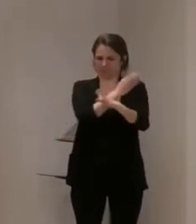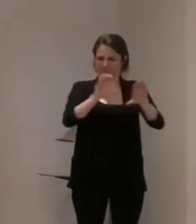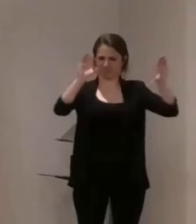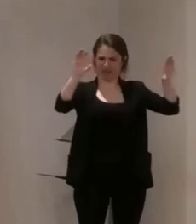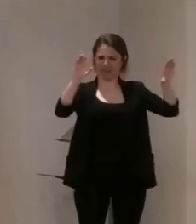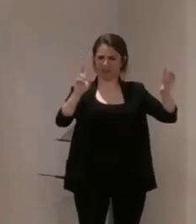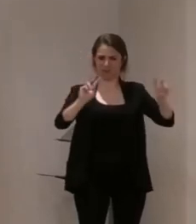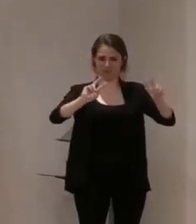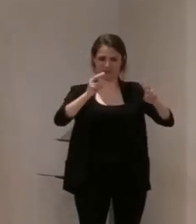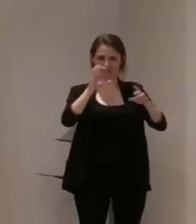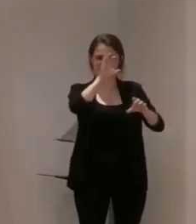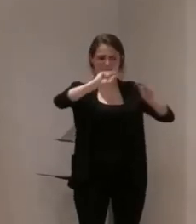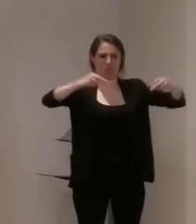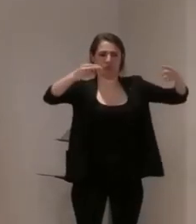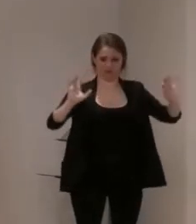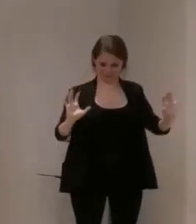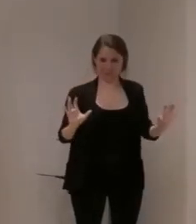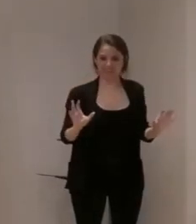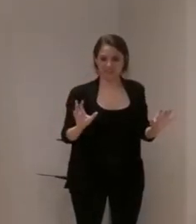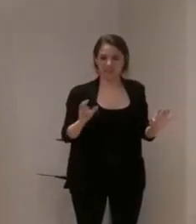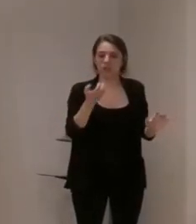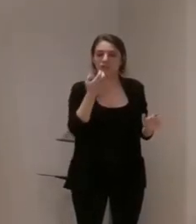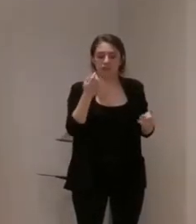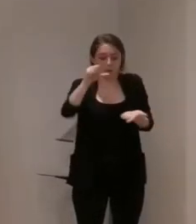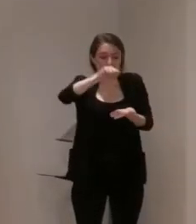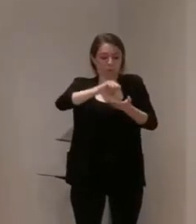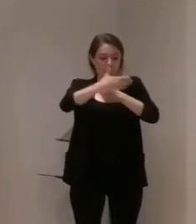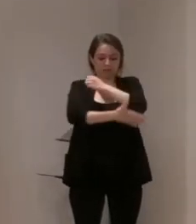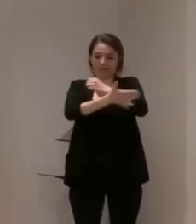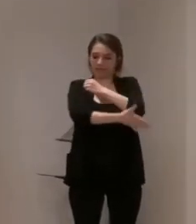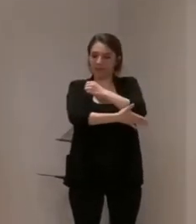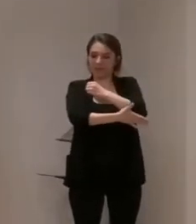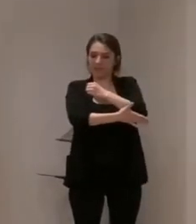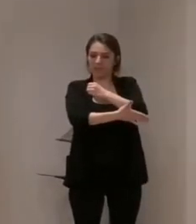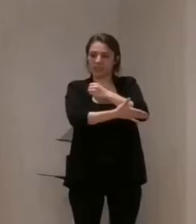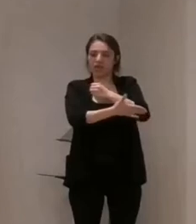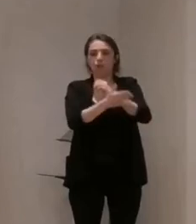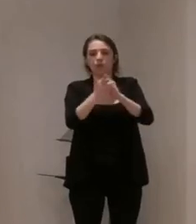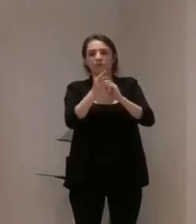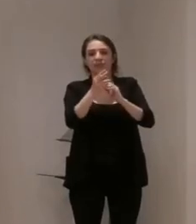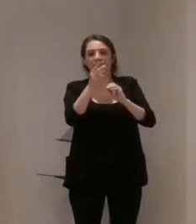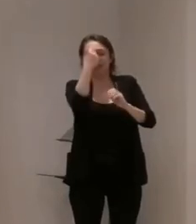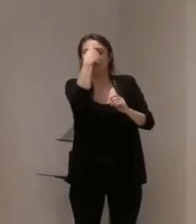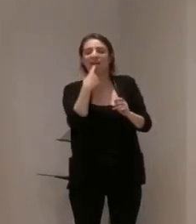la Via Laietana què representa? Quan dèiem els llocs de memòria.